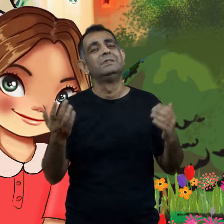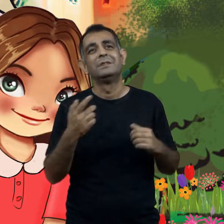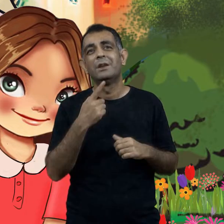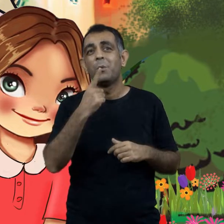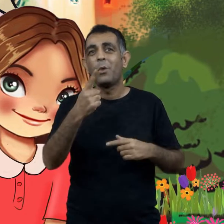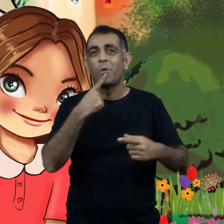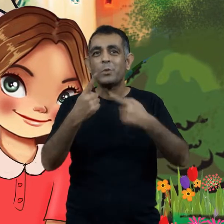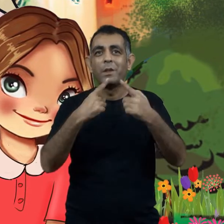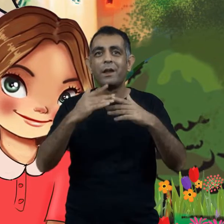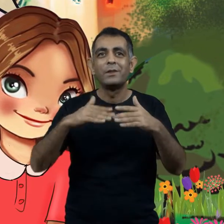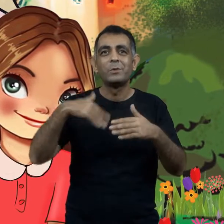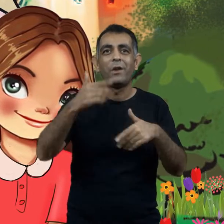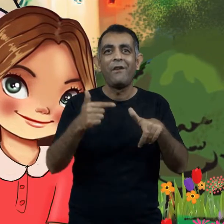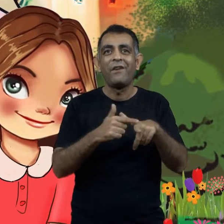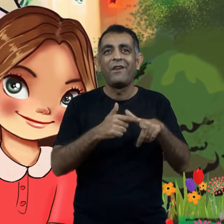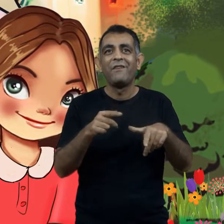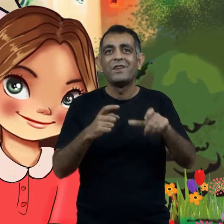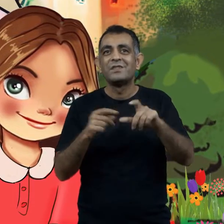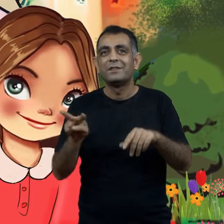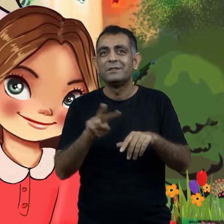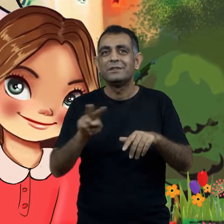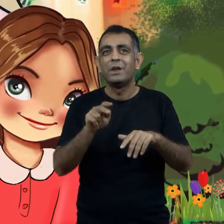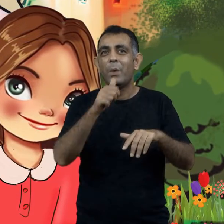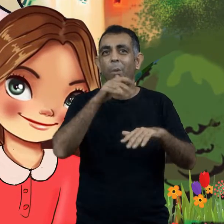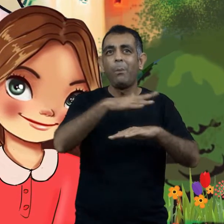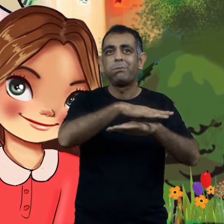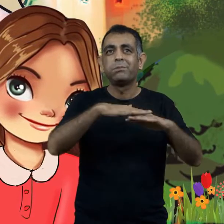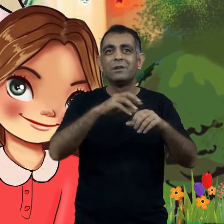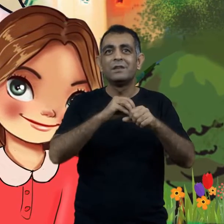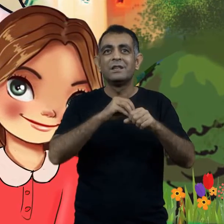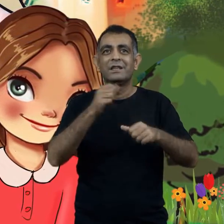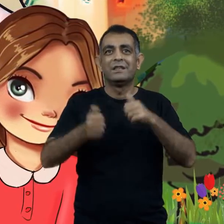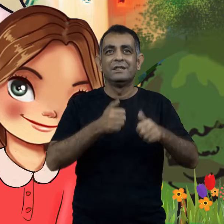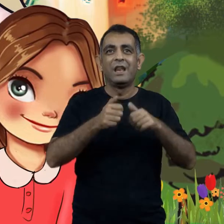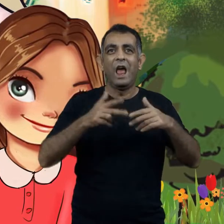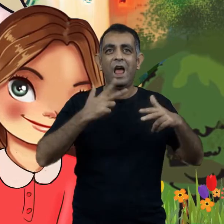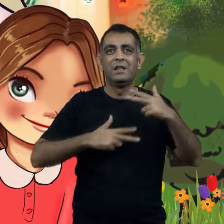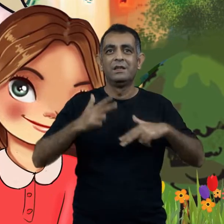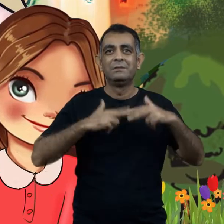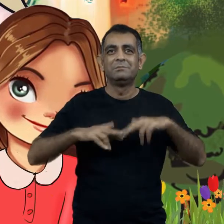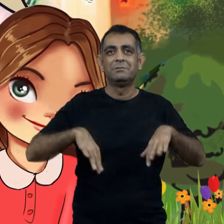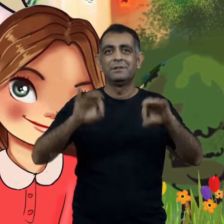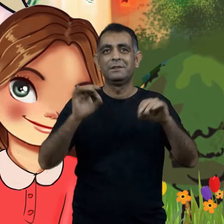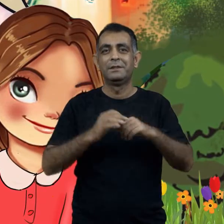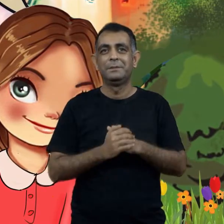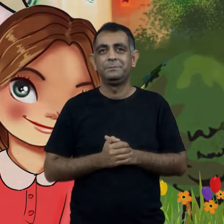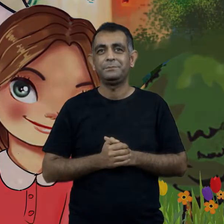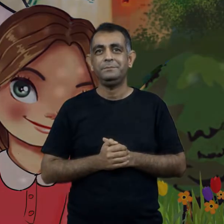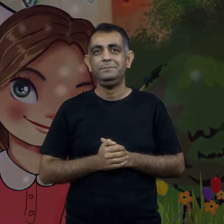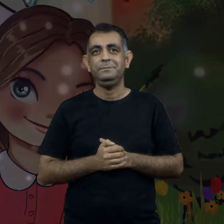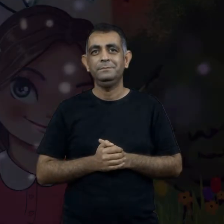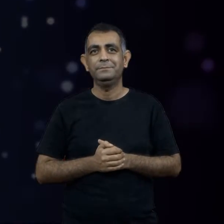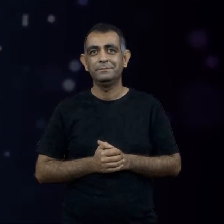başarırsınız. Bu konuşmalardan sonra Ferhat ve Şirin ters akan çayına gitmek için hazırlığa başladılar.